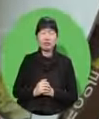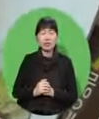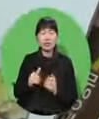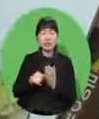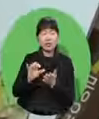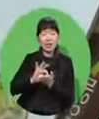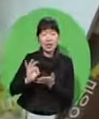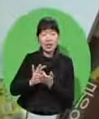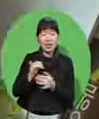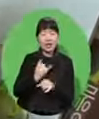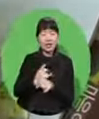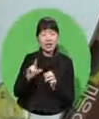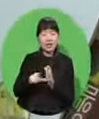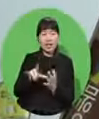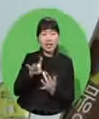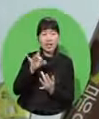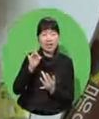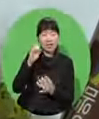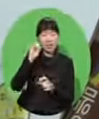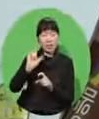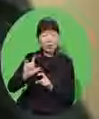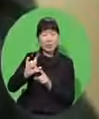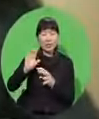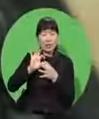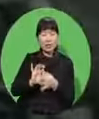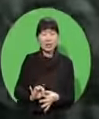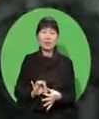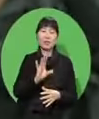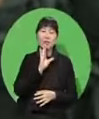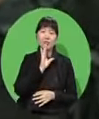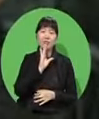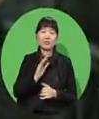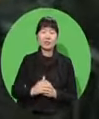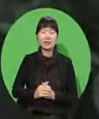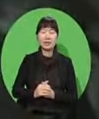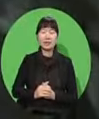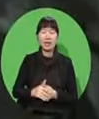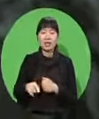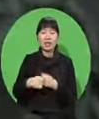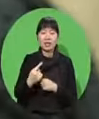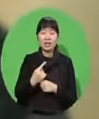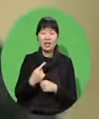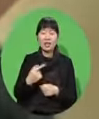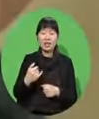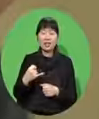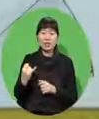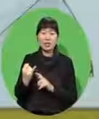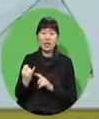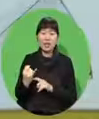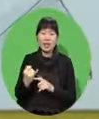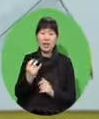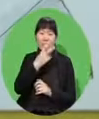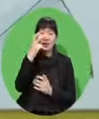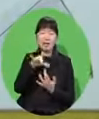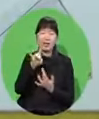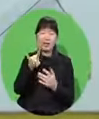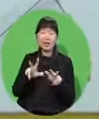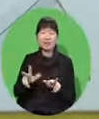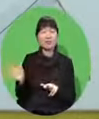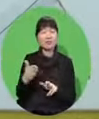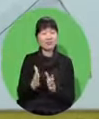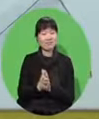소비는 이렇게 선택과 고민의 연속이죠. 초등 1학년 재원이의 현명한 선택은